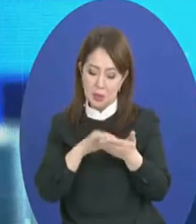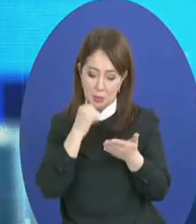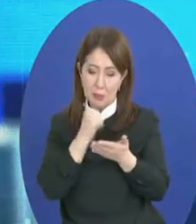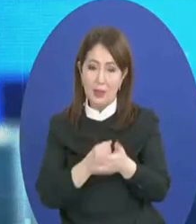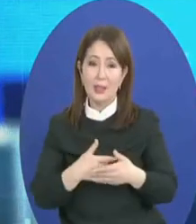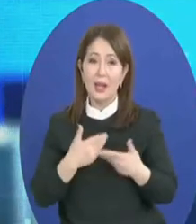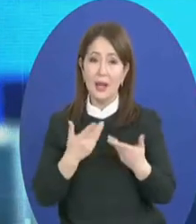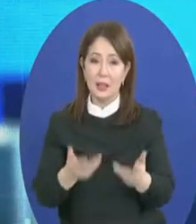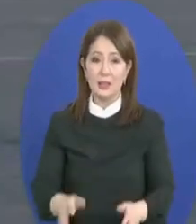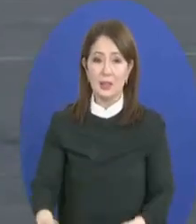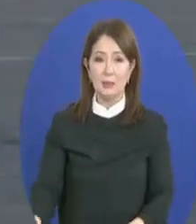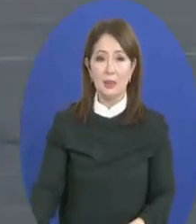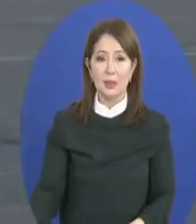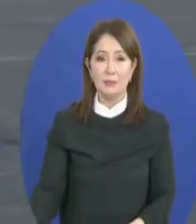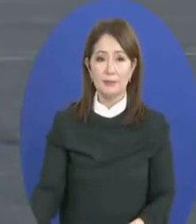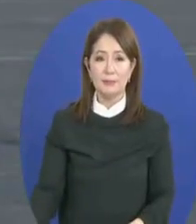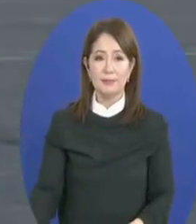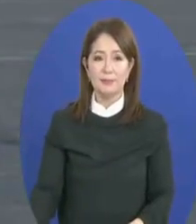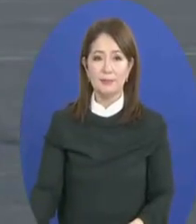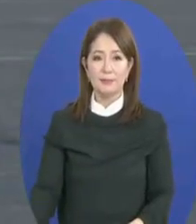байна.